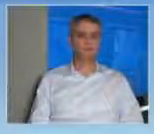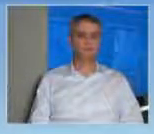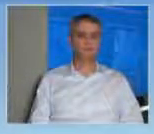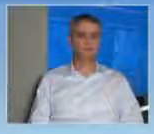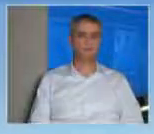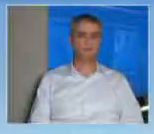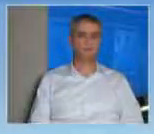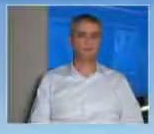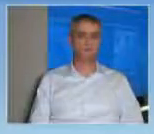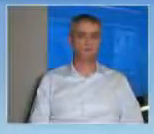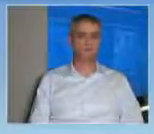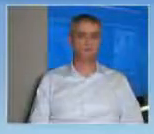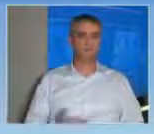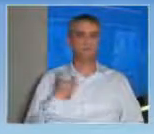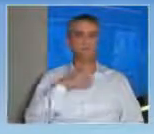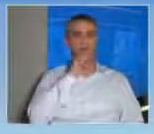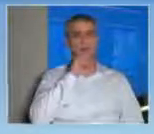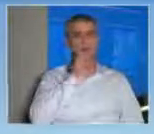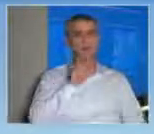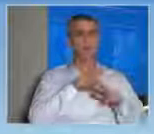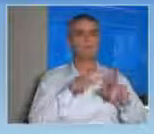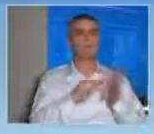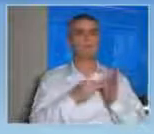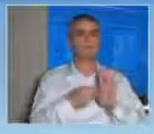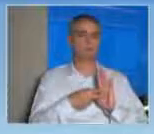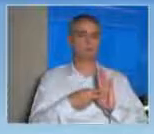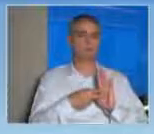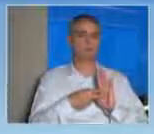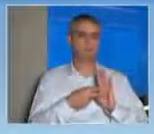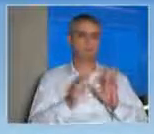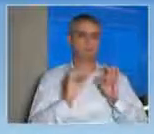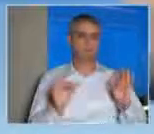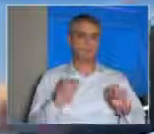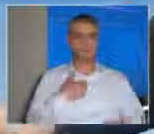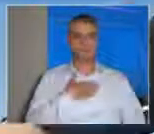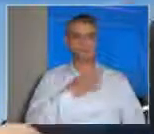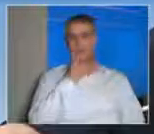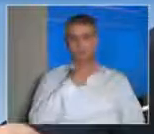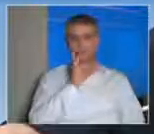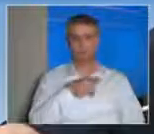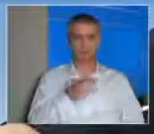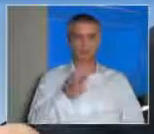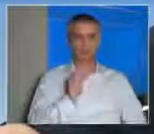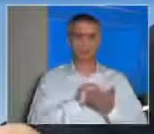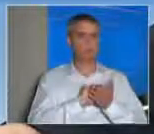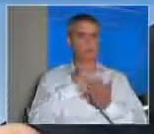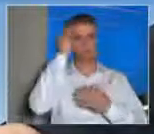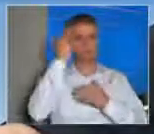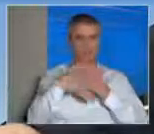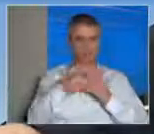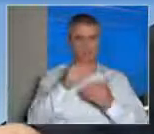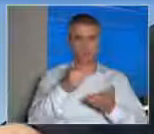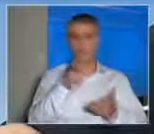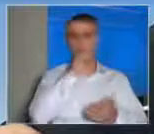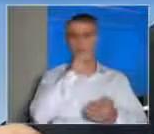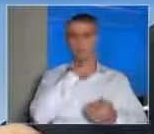תשמע, בוא נדבר על המצב הפוליטי. ותחילה, אני רוצה לשאול אותך, יש כותרת בידיעות אחרונות של עמיתנו יובל